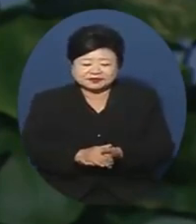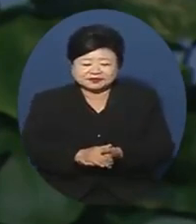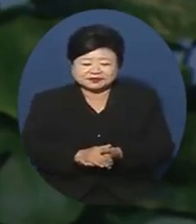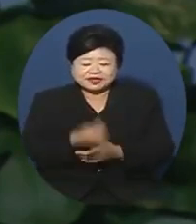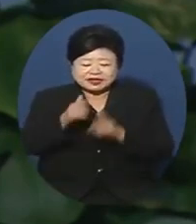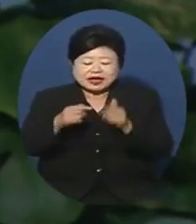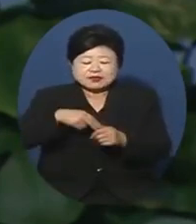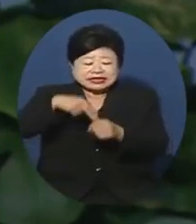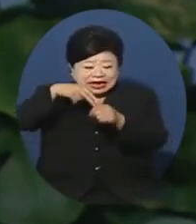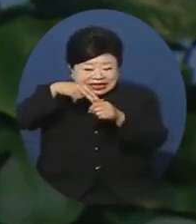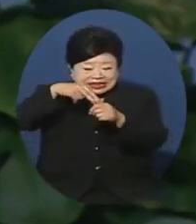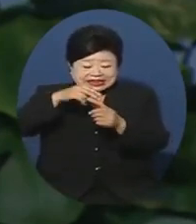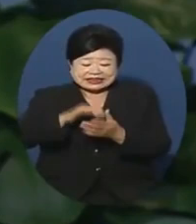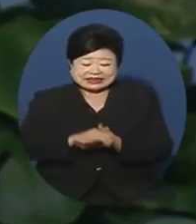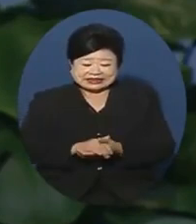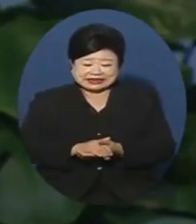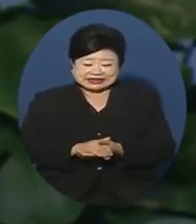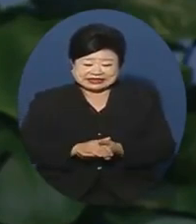나무에 달리고